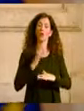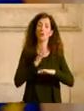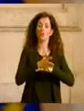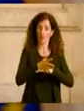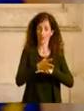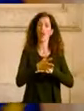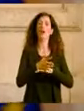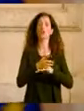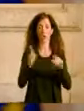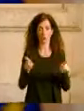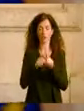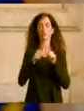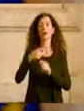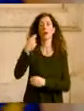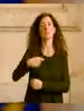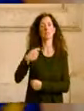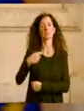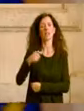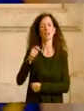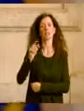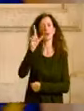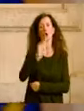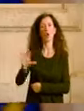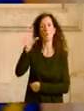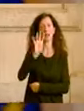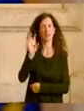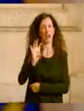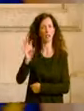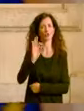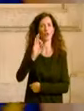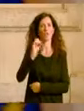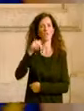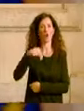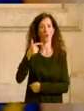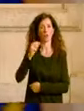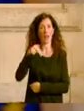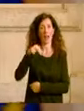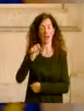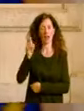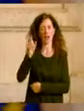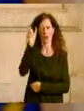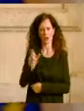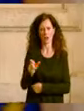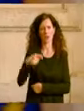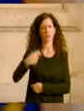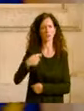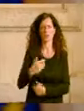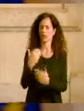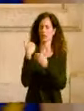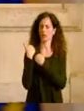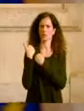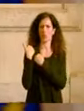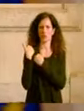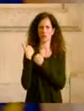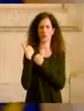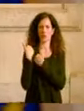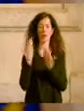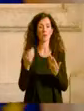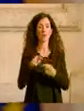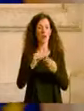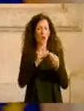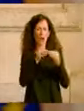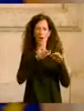Regione Lombardia, Fontana, che è una persona responsabile, ma in ogni caso per il meccanismo normativo che